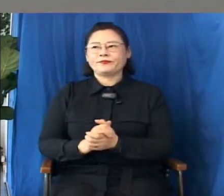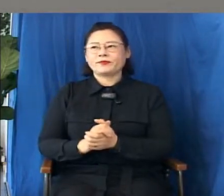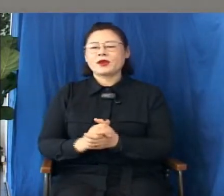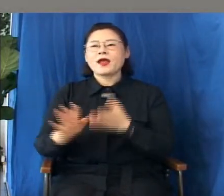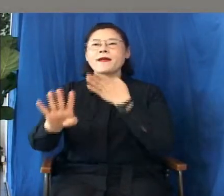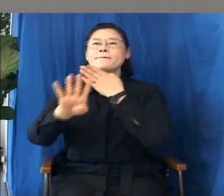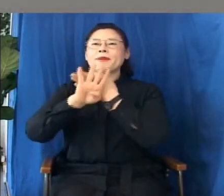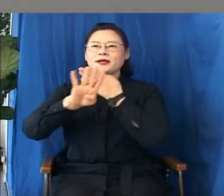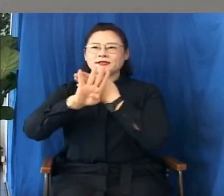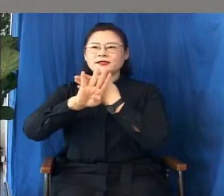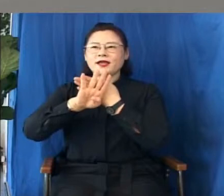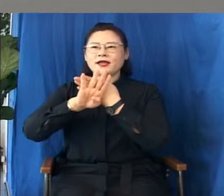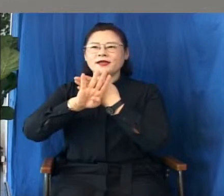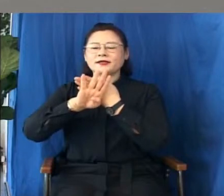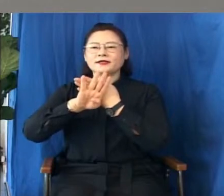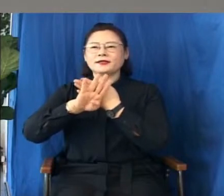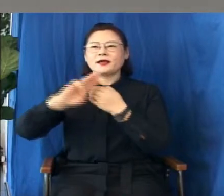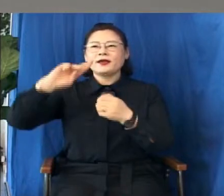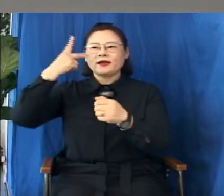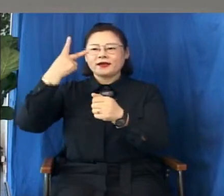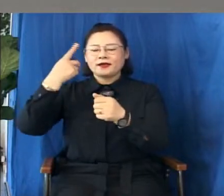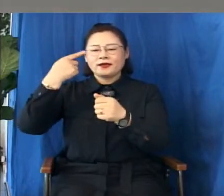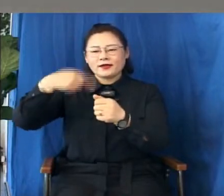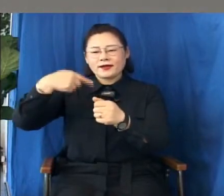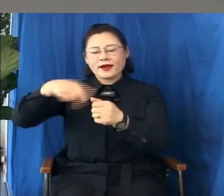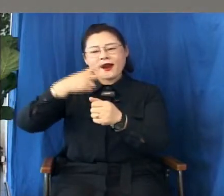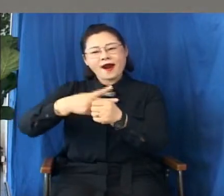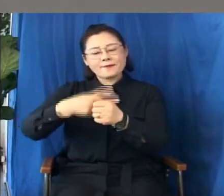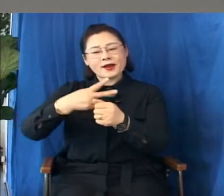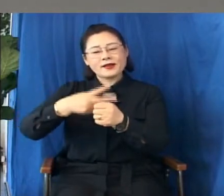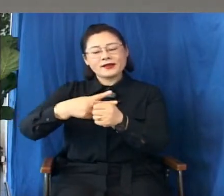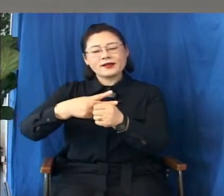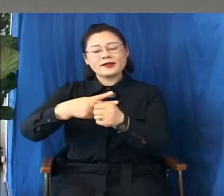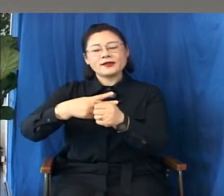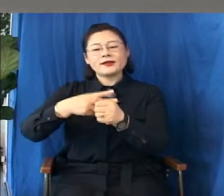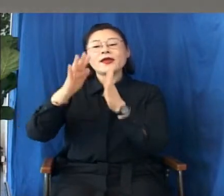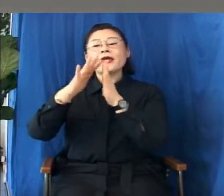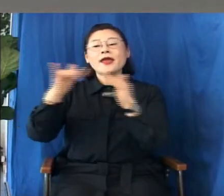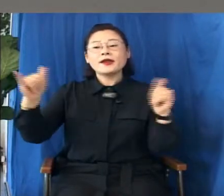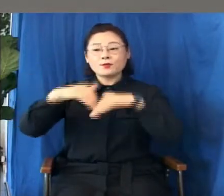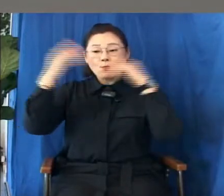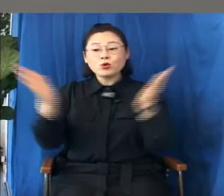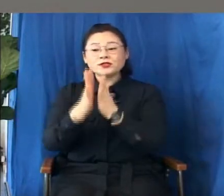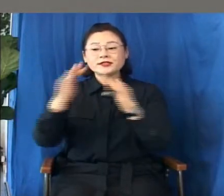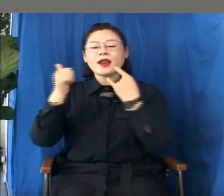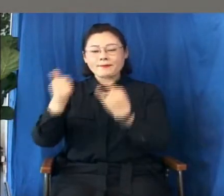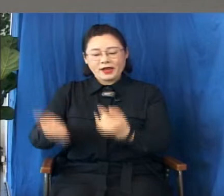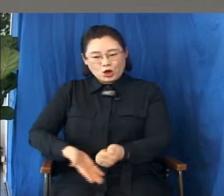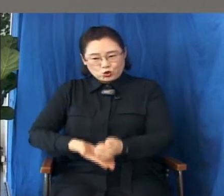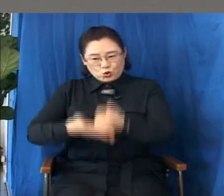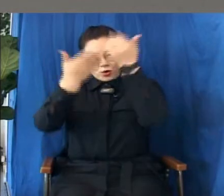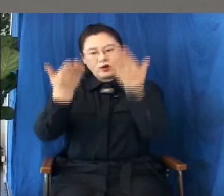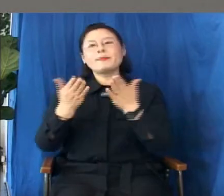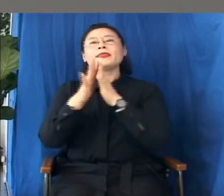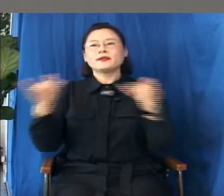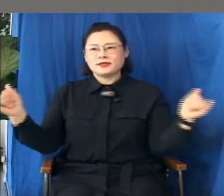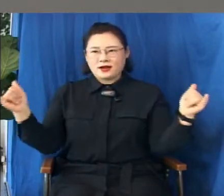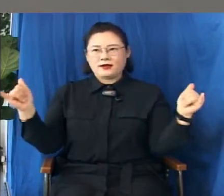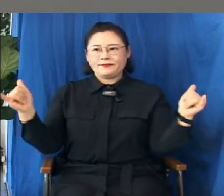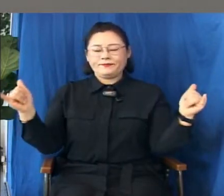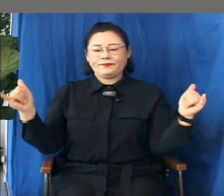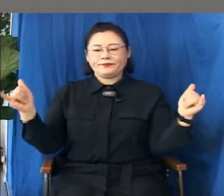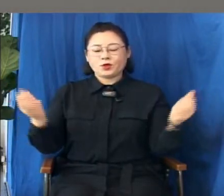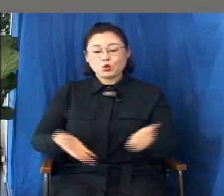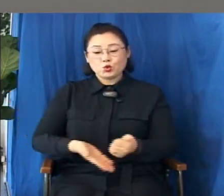바리새인 가말리엘은 율법교사로 모든 백성에게 존경을 받는 자라 그랬습니다. 그래서 존경을 받는 사람은